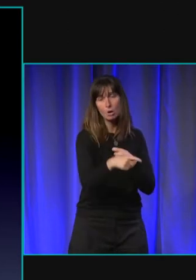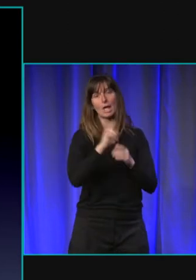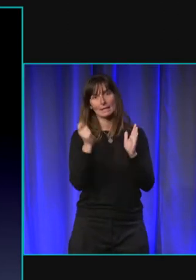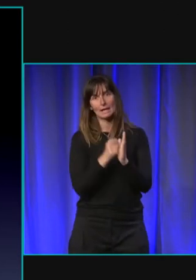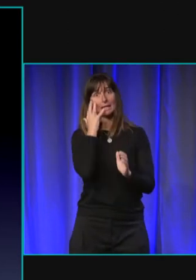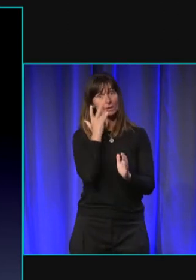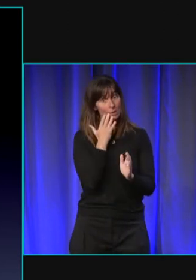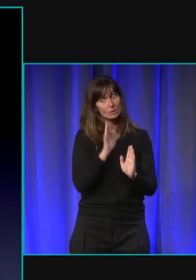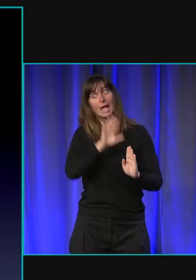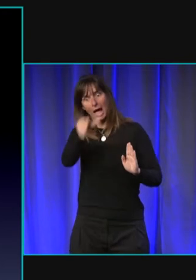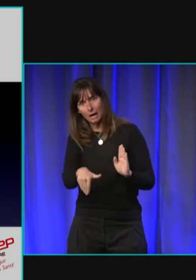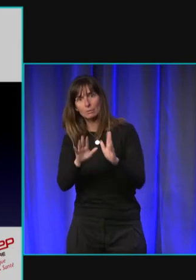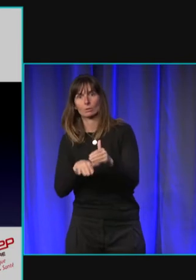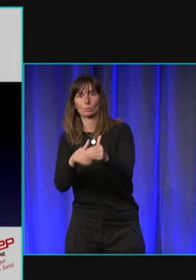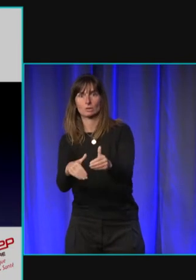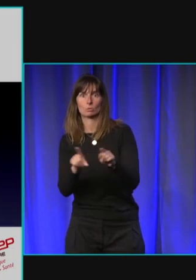après.